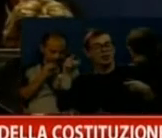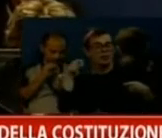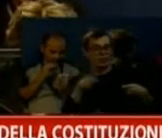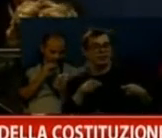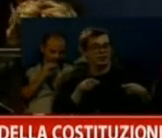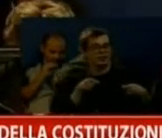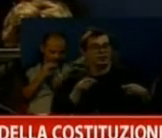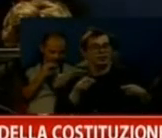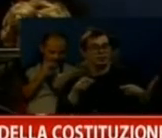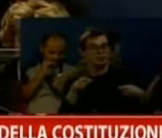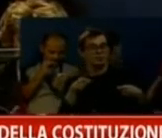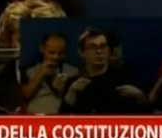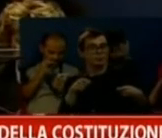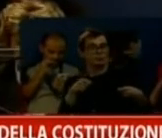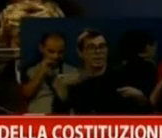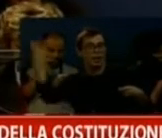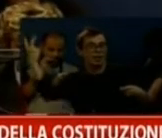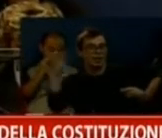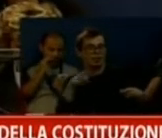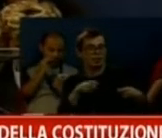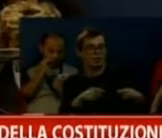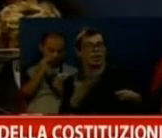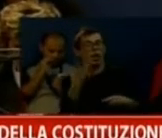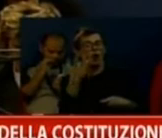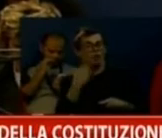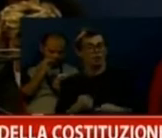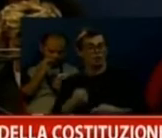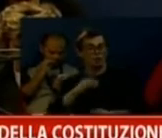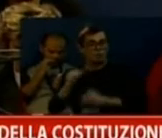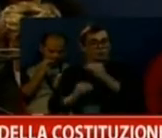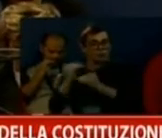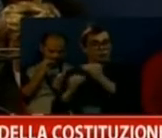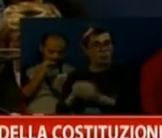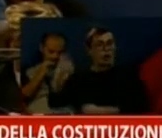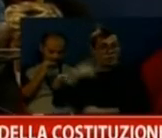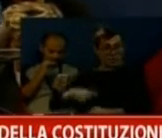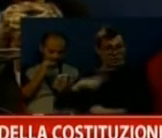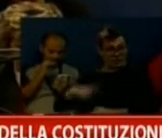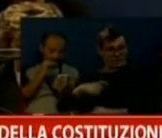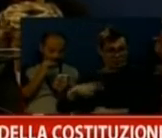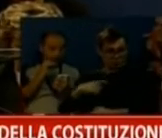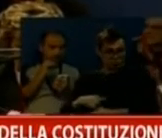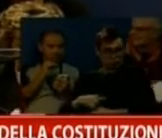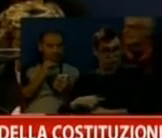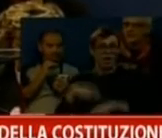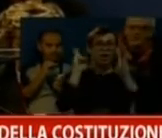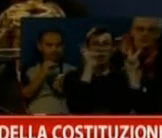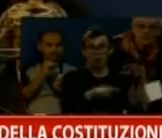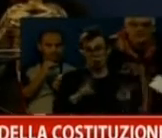esalta personalizzazione, diminuzione dei controlli e in definitiva